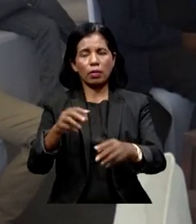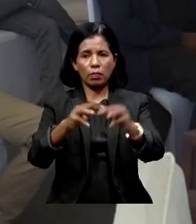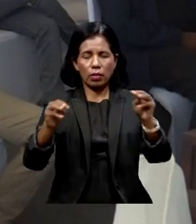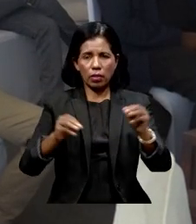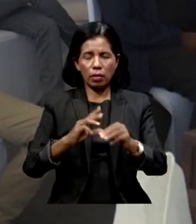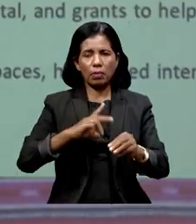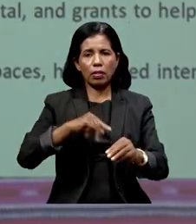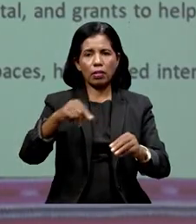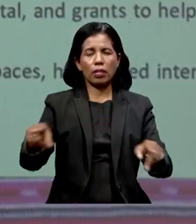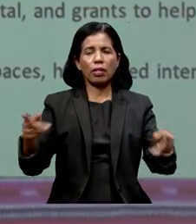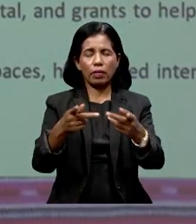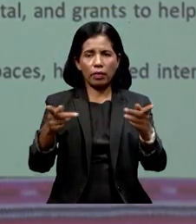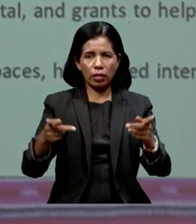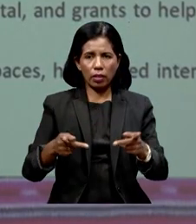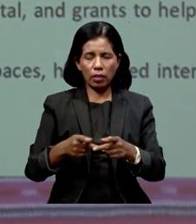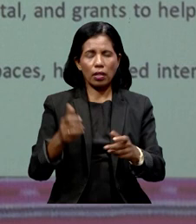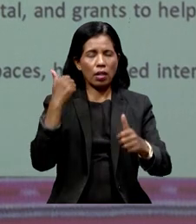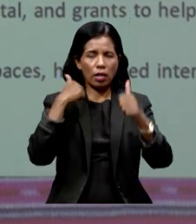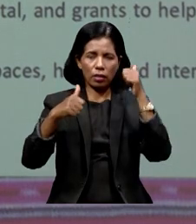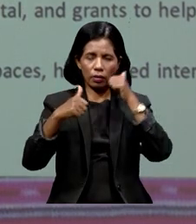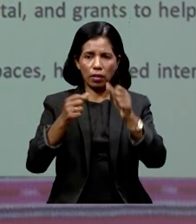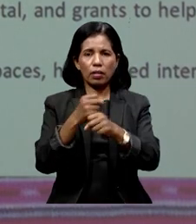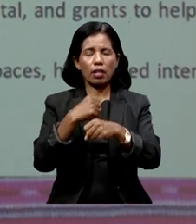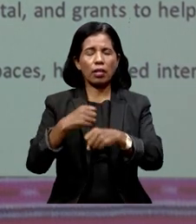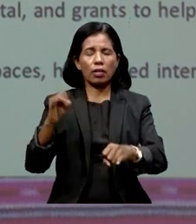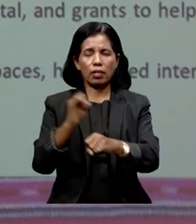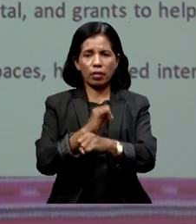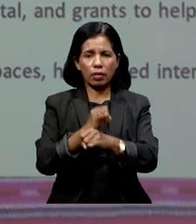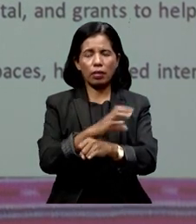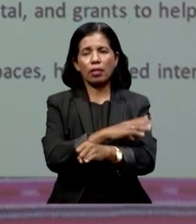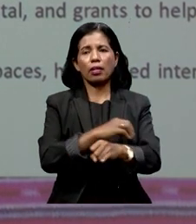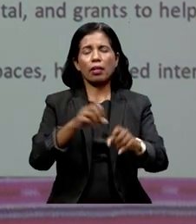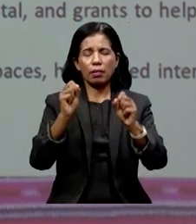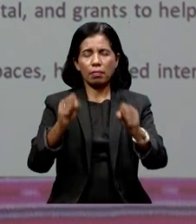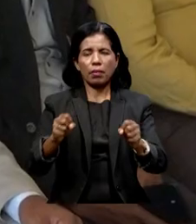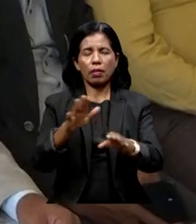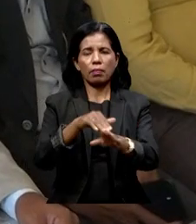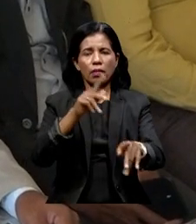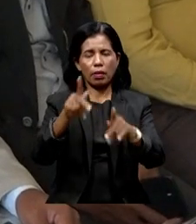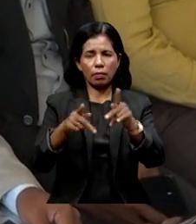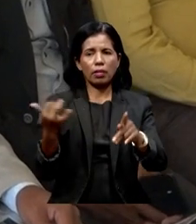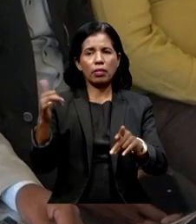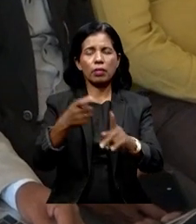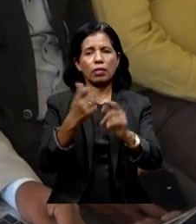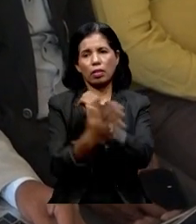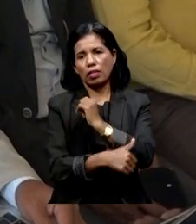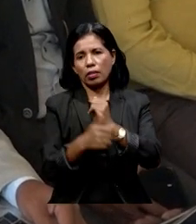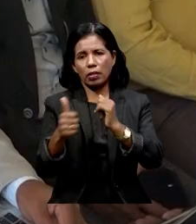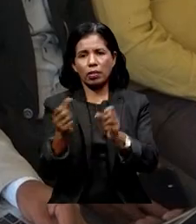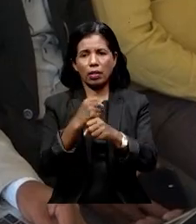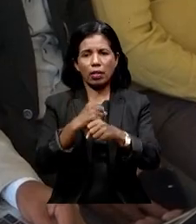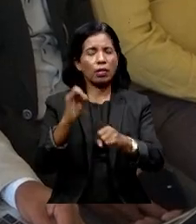Likisa oli sai hanesan sentro ba atividade industrial no komersial nune bele atrai investidor sira husi rai liur atau hol